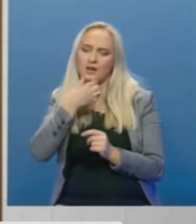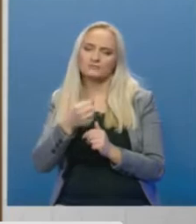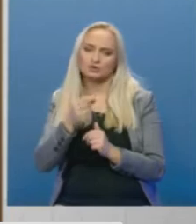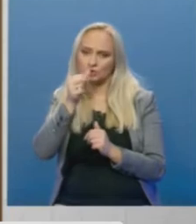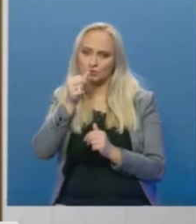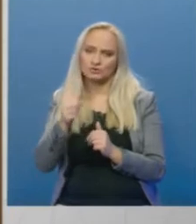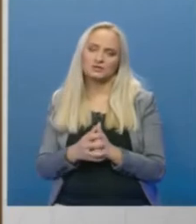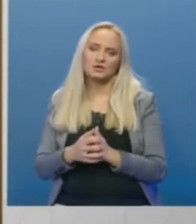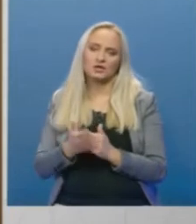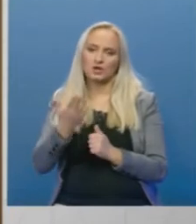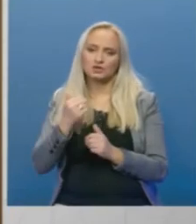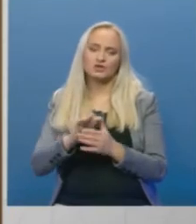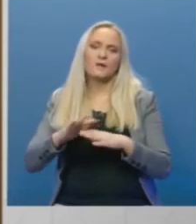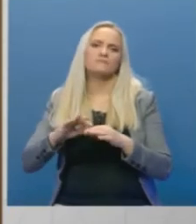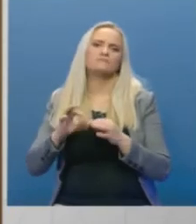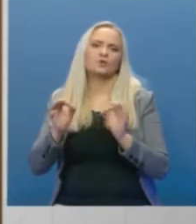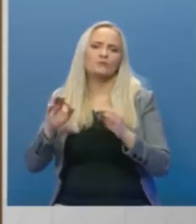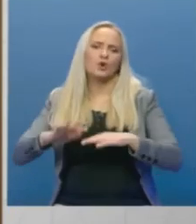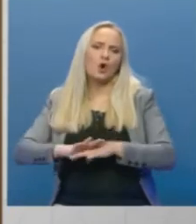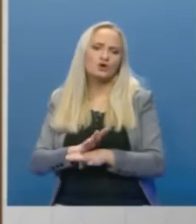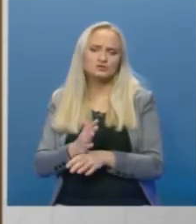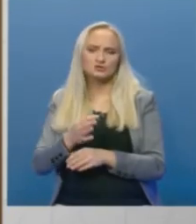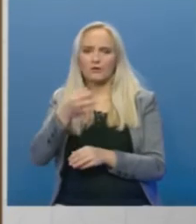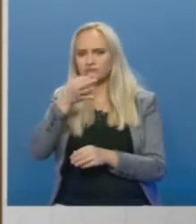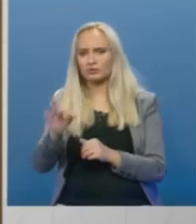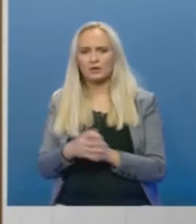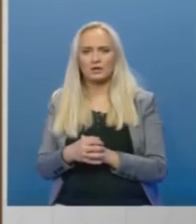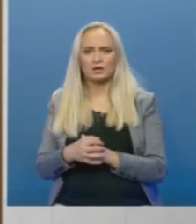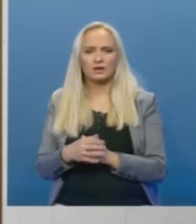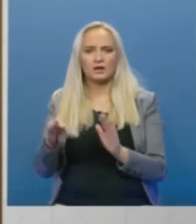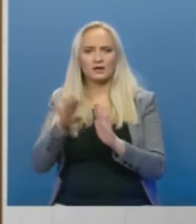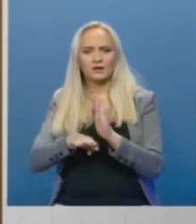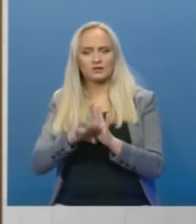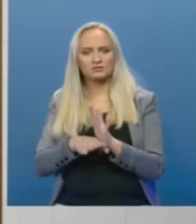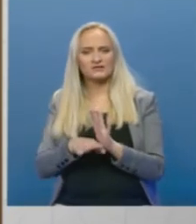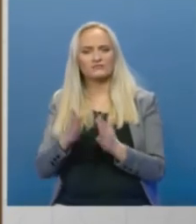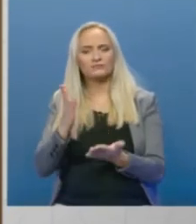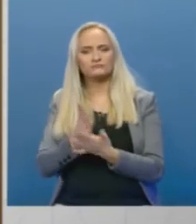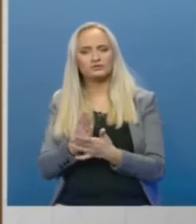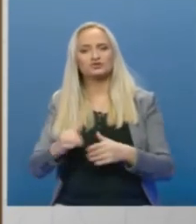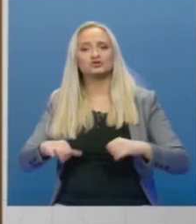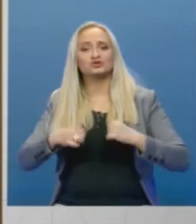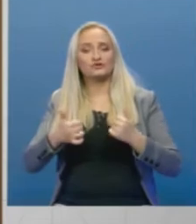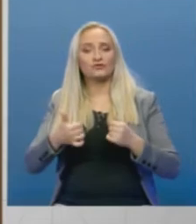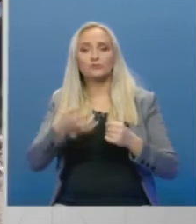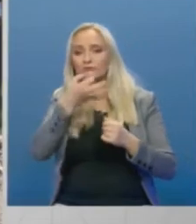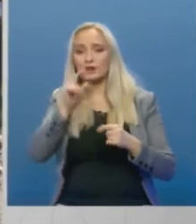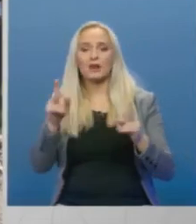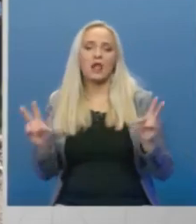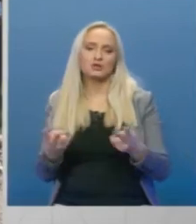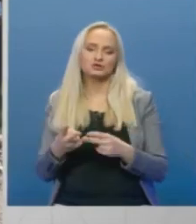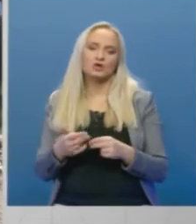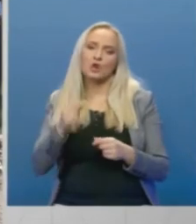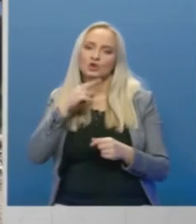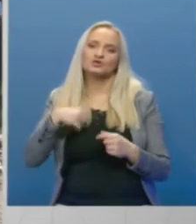ljudi će se prijatnije osjećati, bolje, jednostavno bit će, mislim, život ugodniji i ljepši.